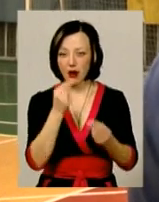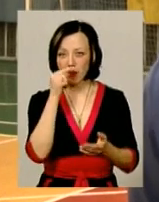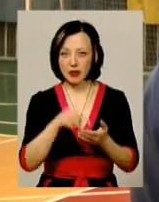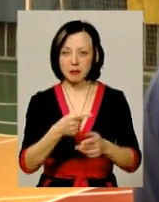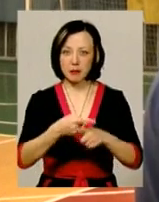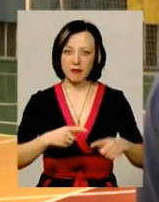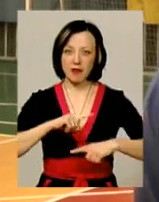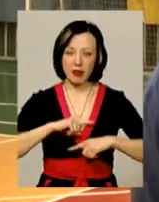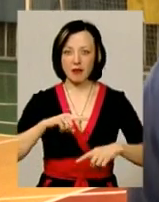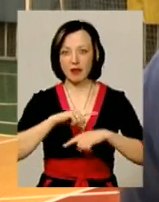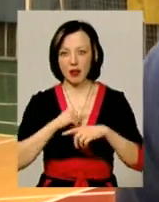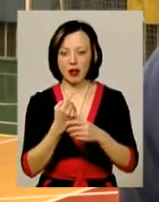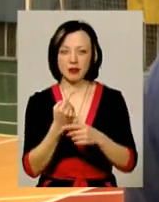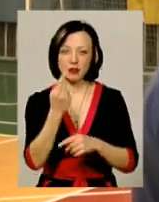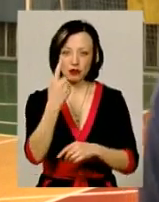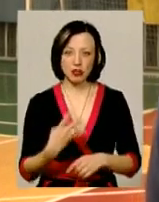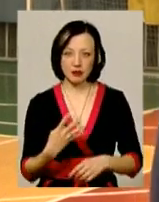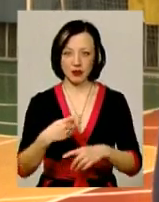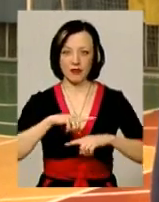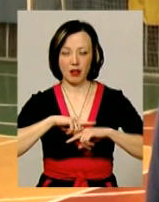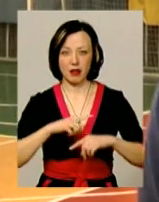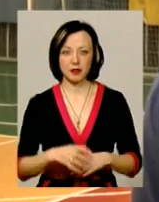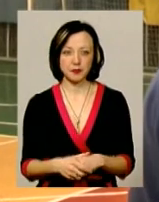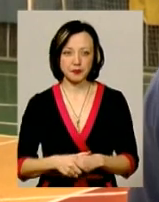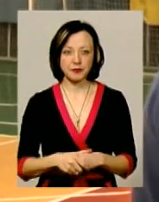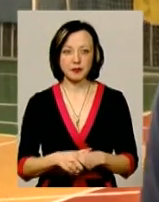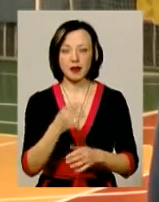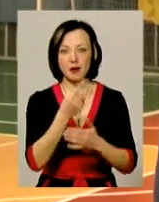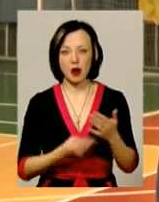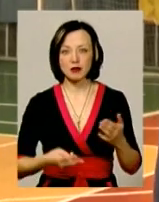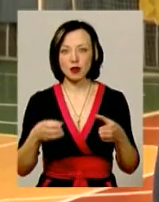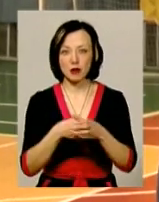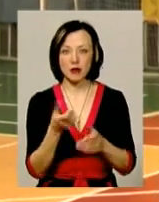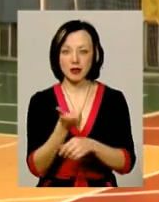в полуфінали, фінали, четвертьфінали. Тобто, а програвши команди